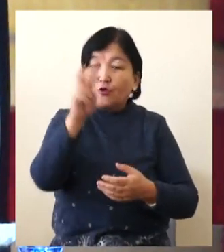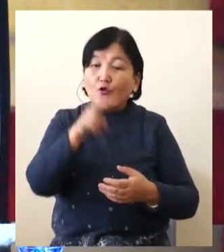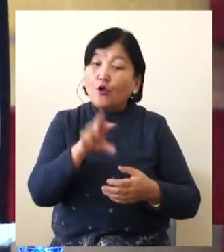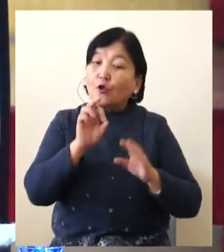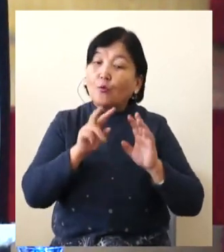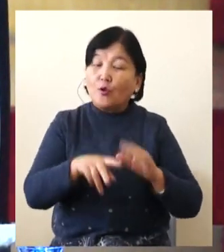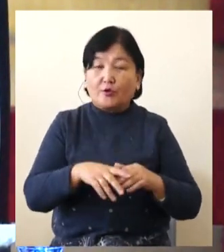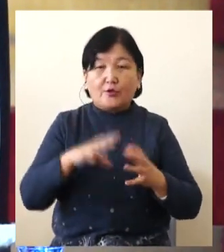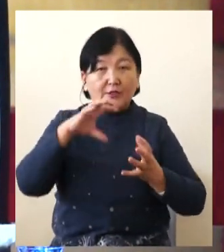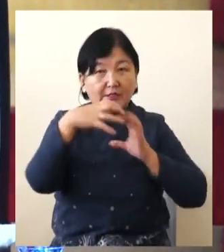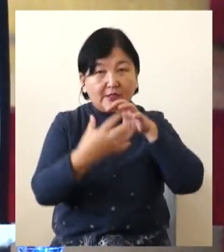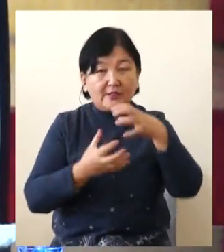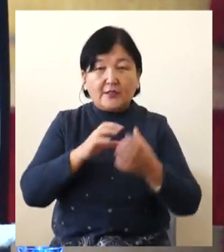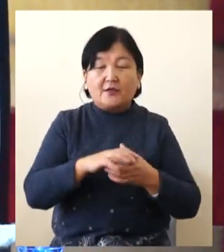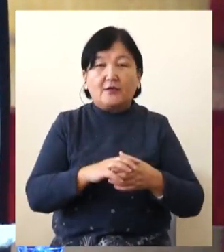дэлхийн